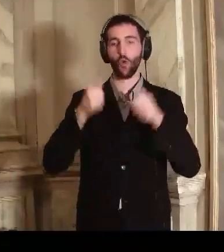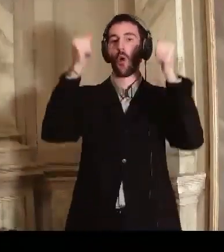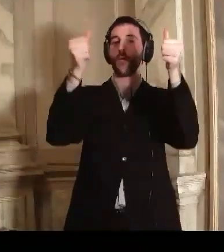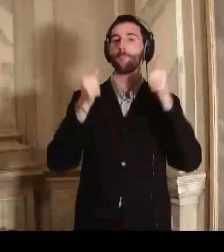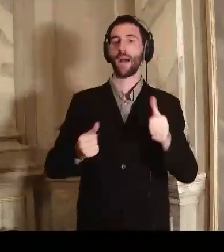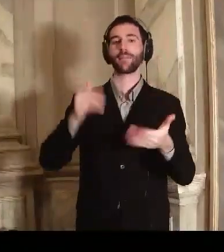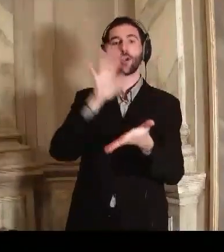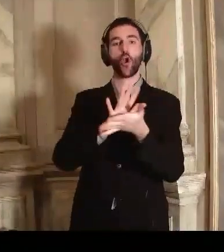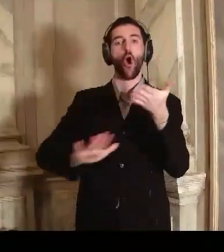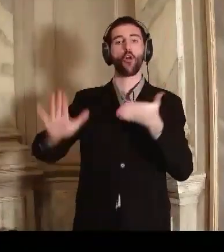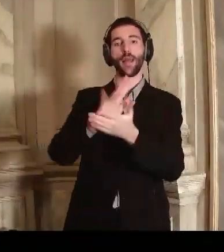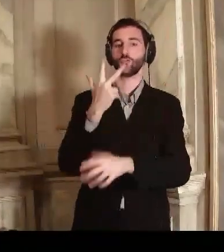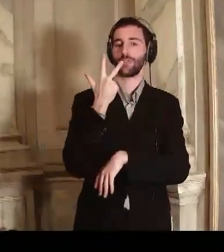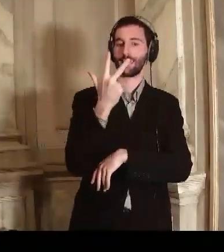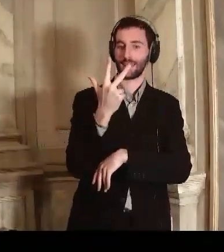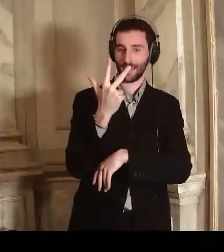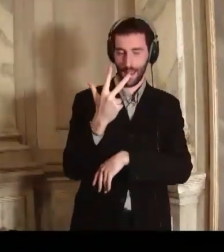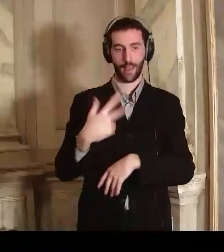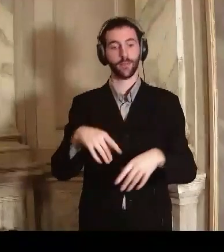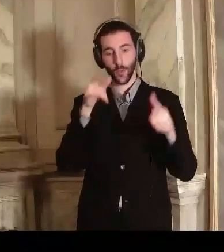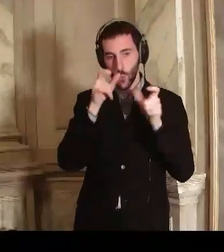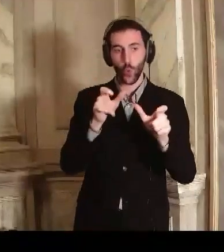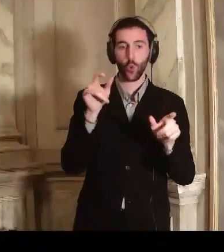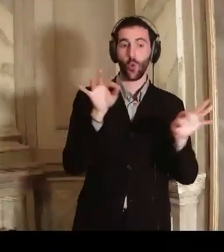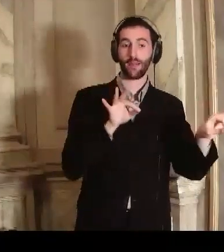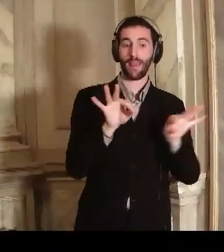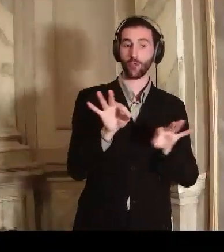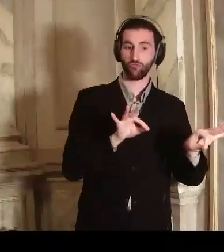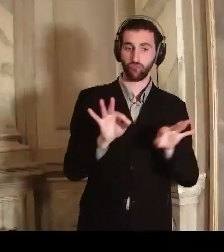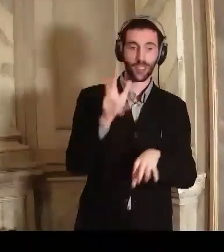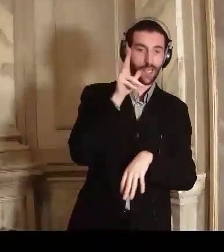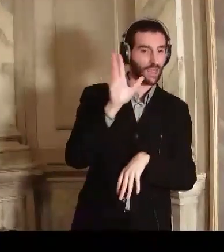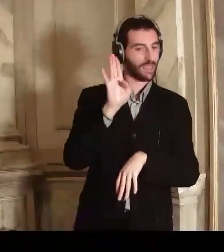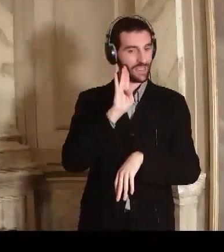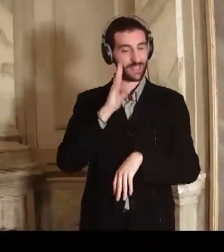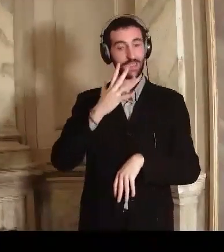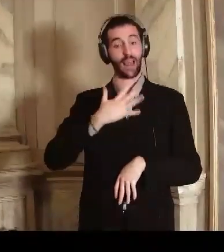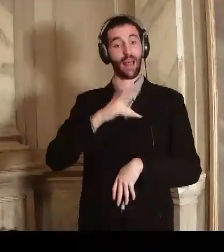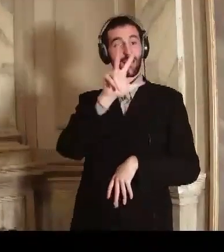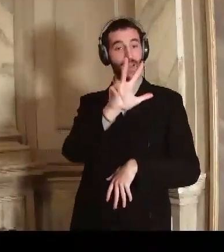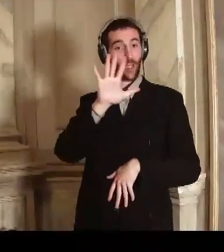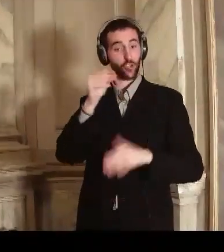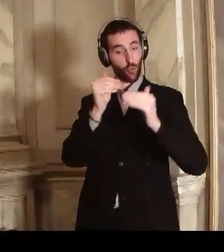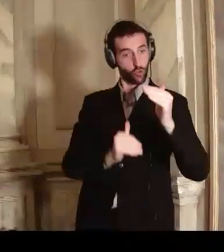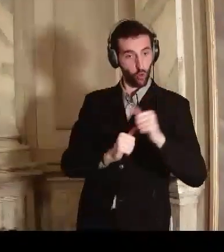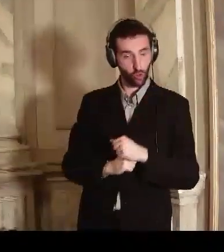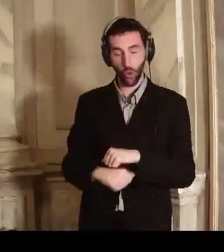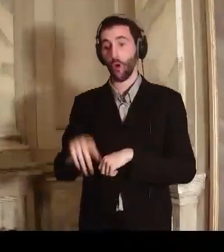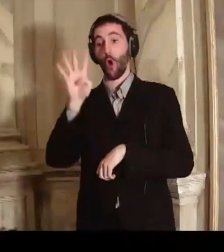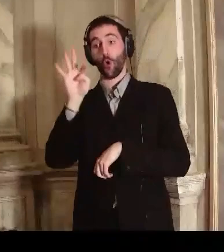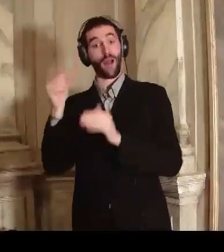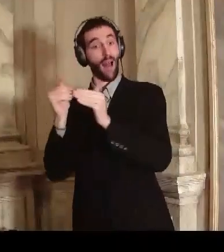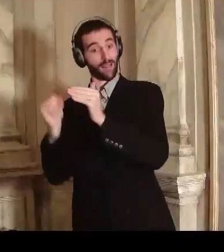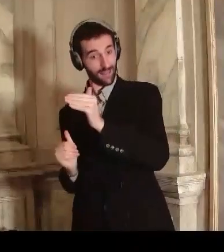aperti a candidatura per registi e registi under 35, autrici e autori under 40 e da quando ci